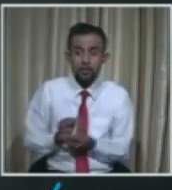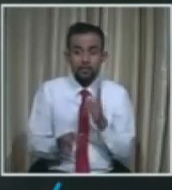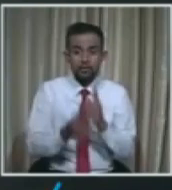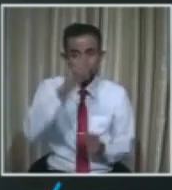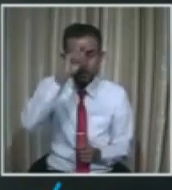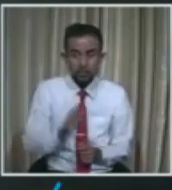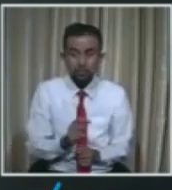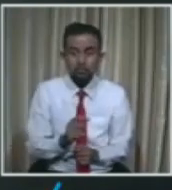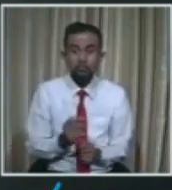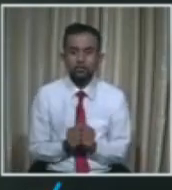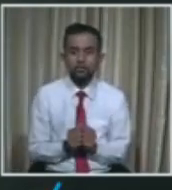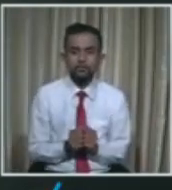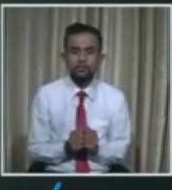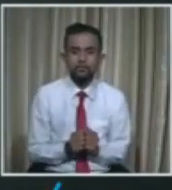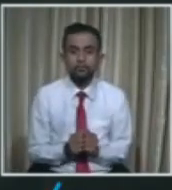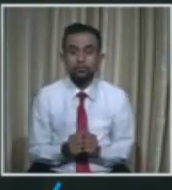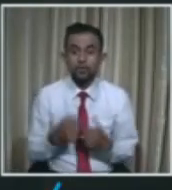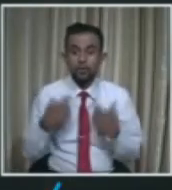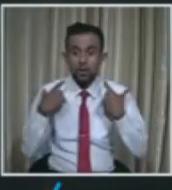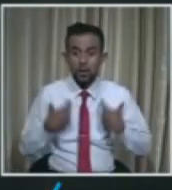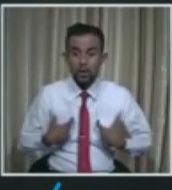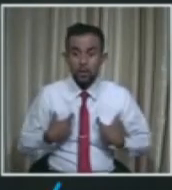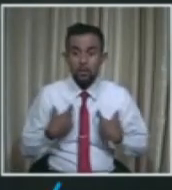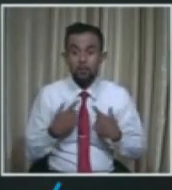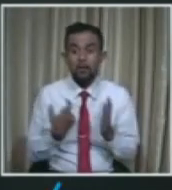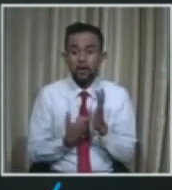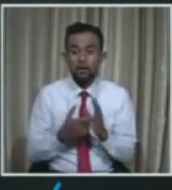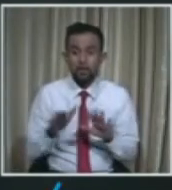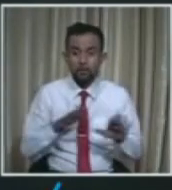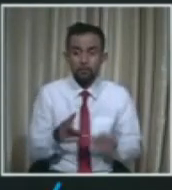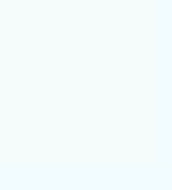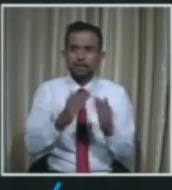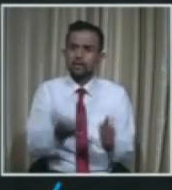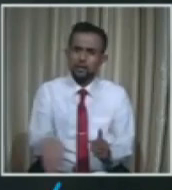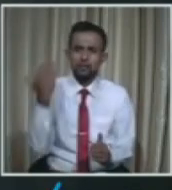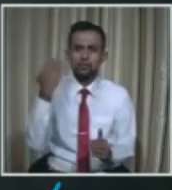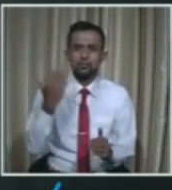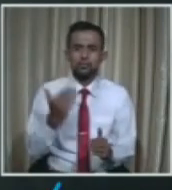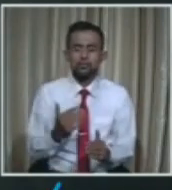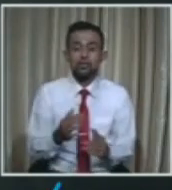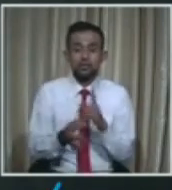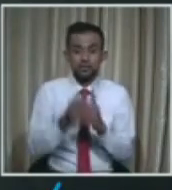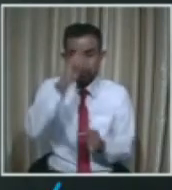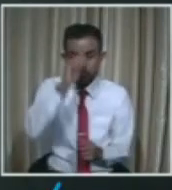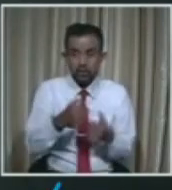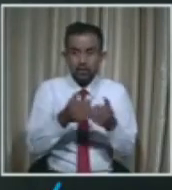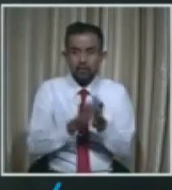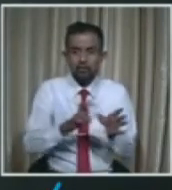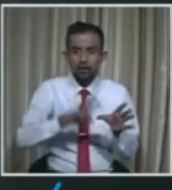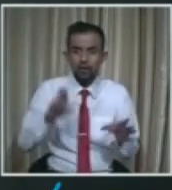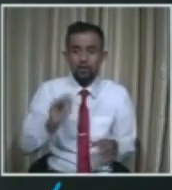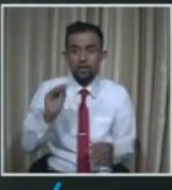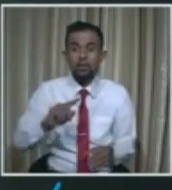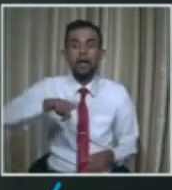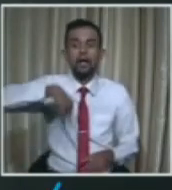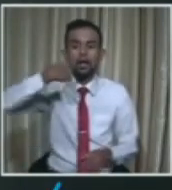ජනාධිපතිතුමා ඉස්සරහට ඇවිල්ලා තියෙනවා රාජපක්ෂ පාලනයේට මේ වෙඩි තියෙනව අලුත් දෙයක් නෙමෙයි ජනාධිපතිතුමා ඉල්ලා අස්වෙනවා නම් හෙට